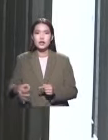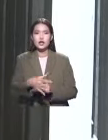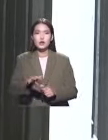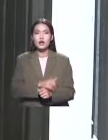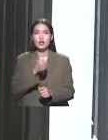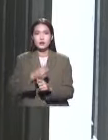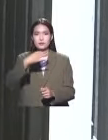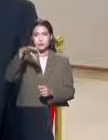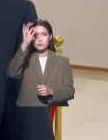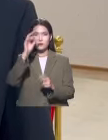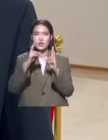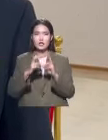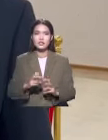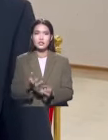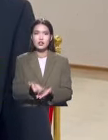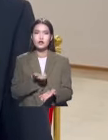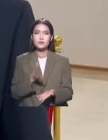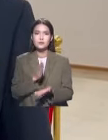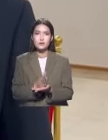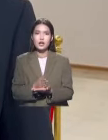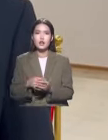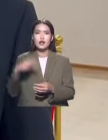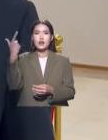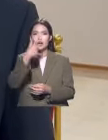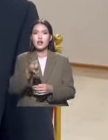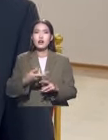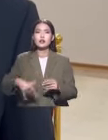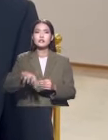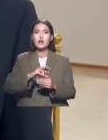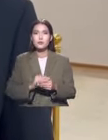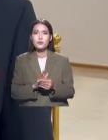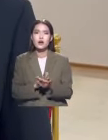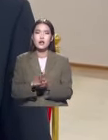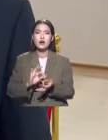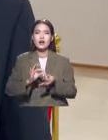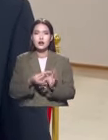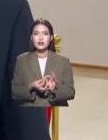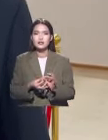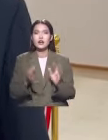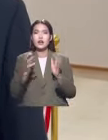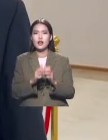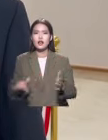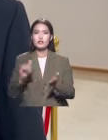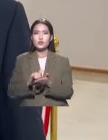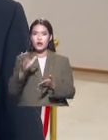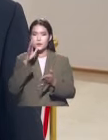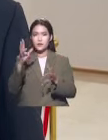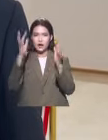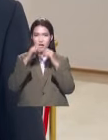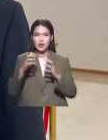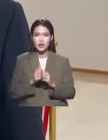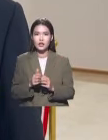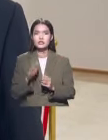полицейдің жеке бақылауына алынды. Қазіргі уақытта оқиғаның барлық мән-жайларын толық, объективті және жан-жақты зерттеуді қамтамасыз ету